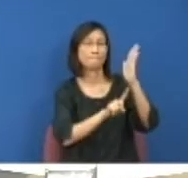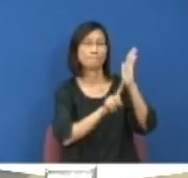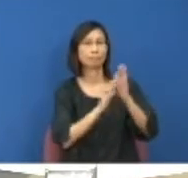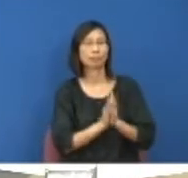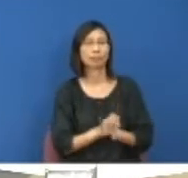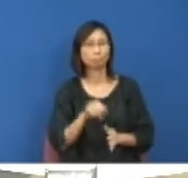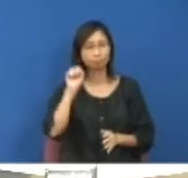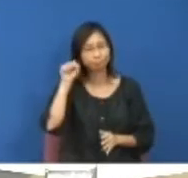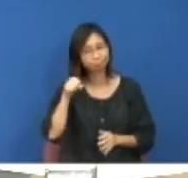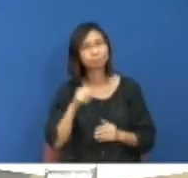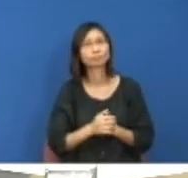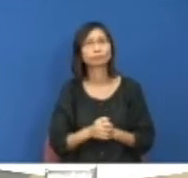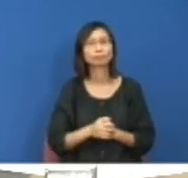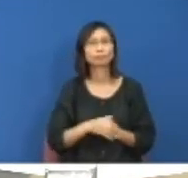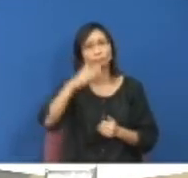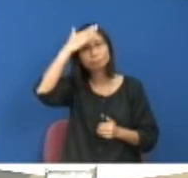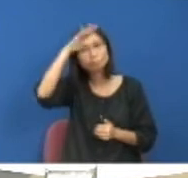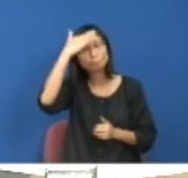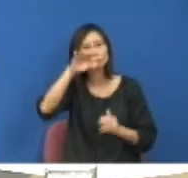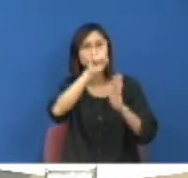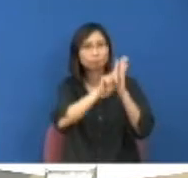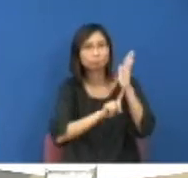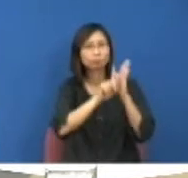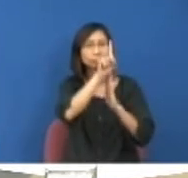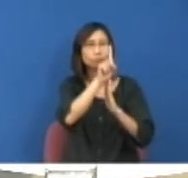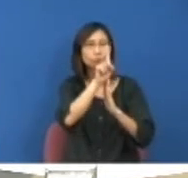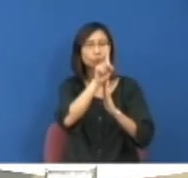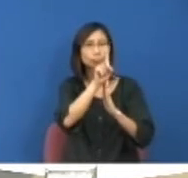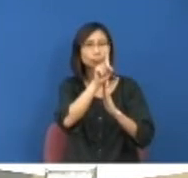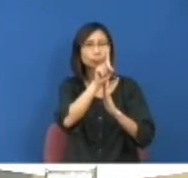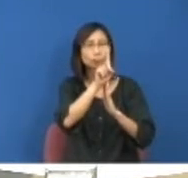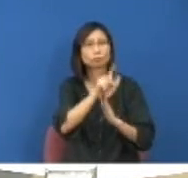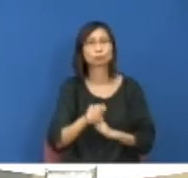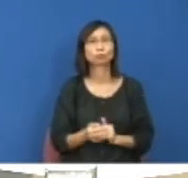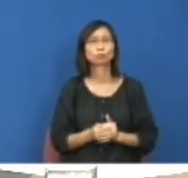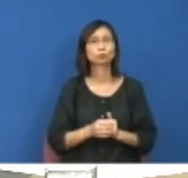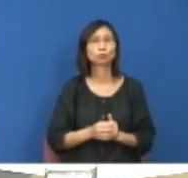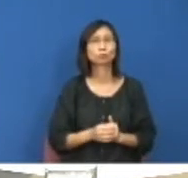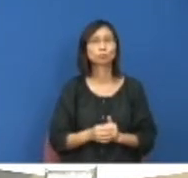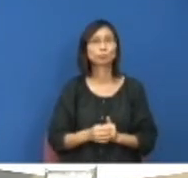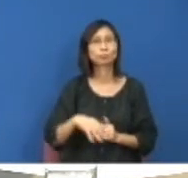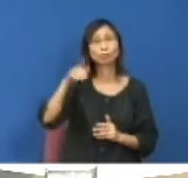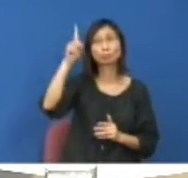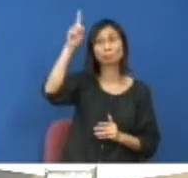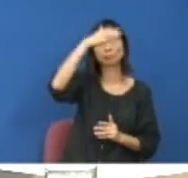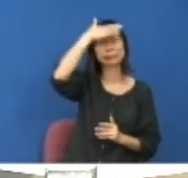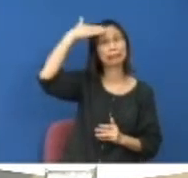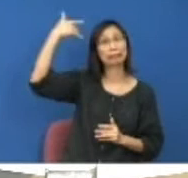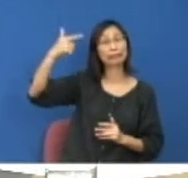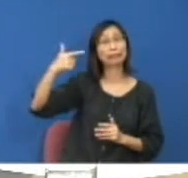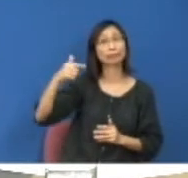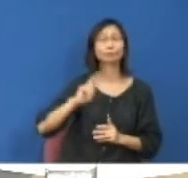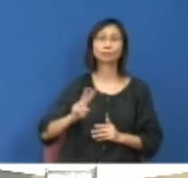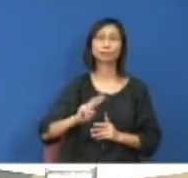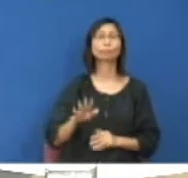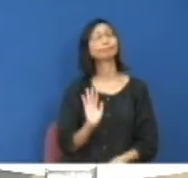咁但係你要明白，寒暑表唔係等於氣温本身啊嘛。寒暑表係測量氣温嘅啫嘛，即係